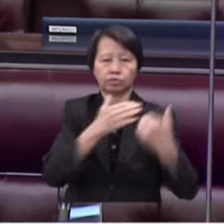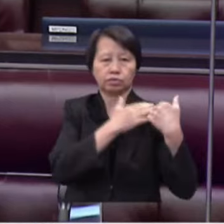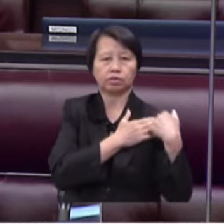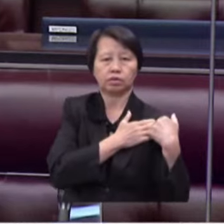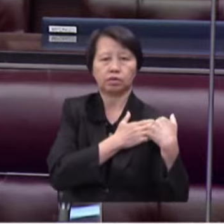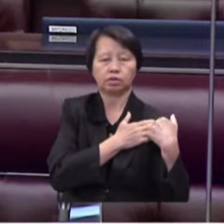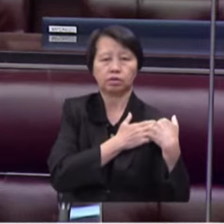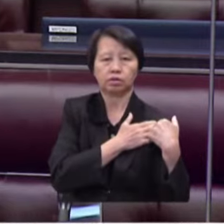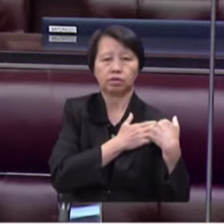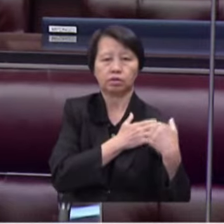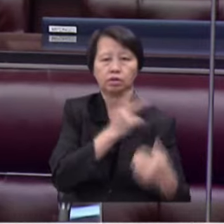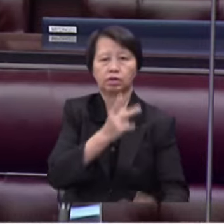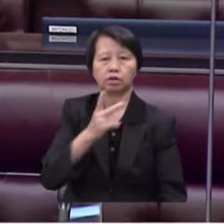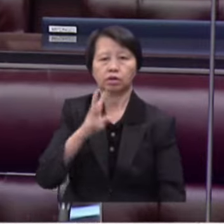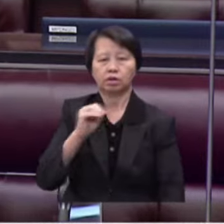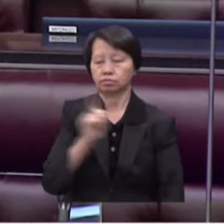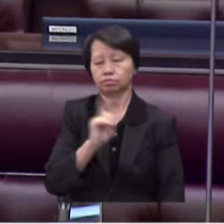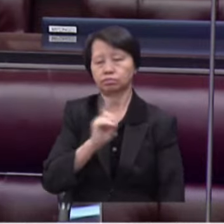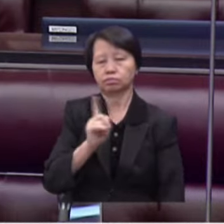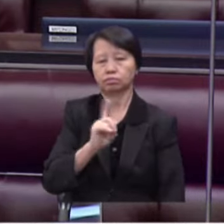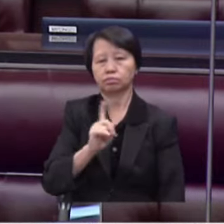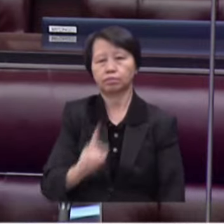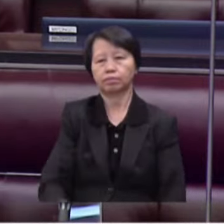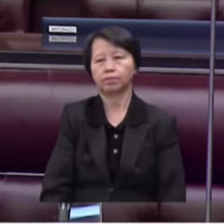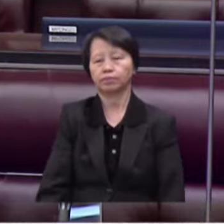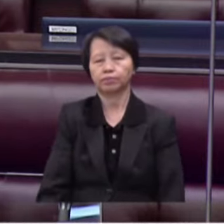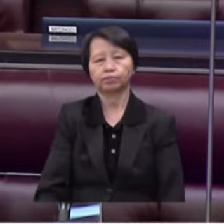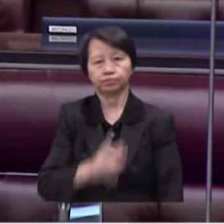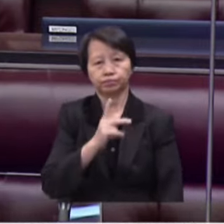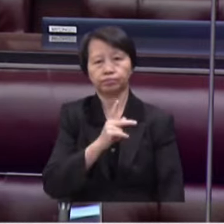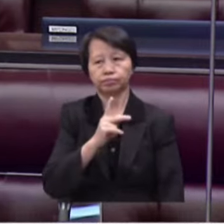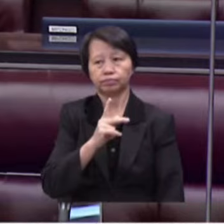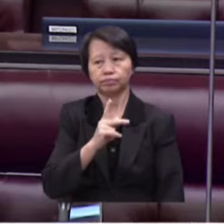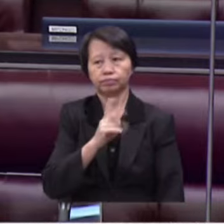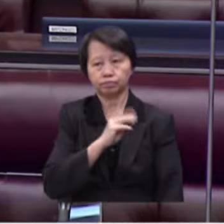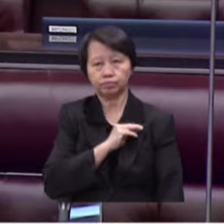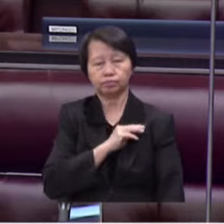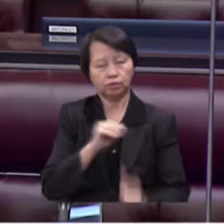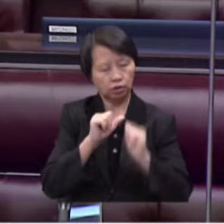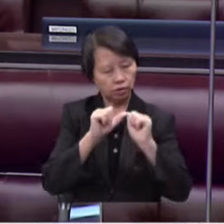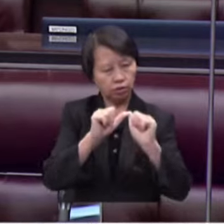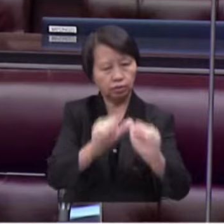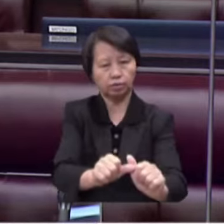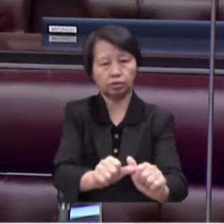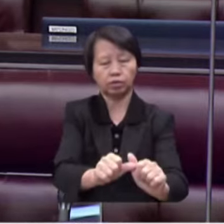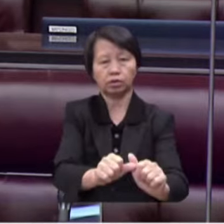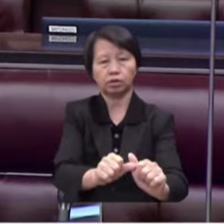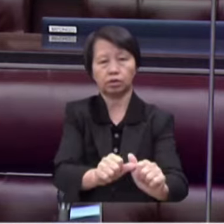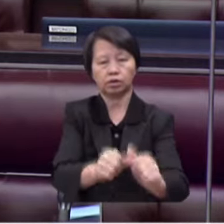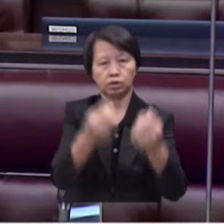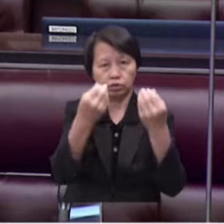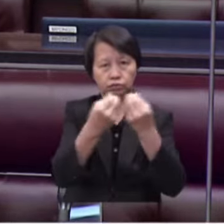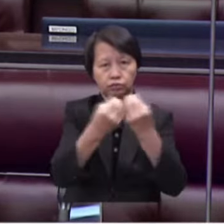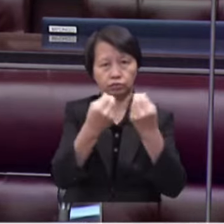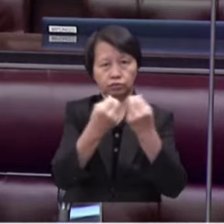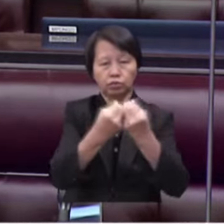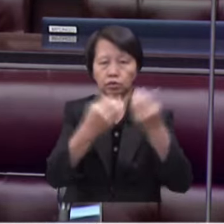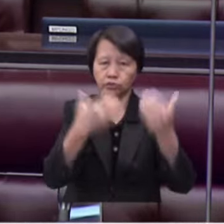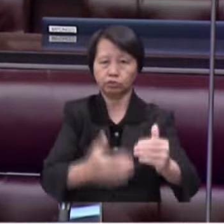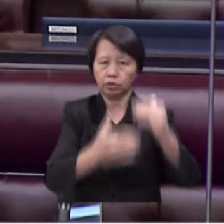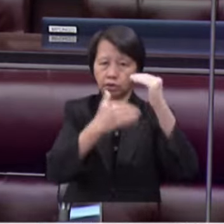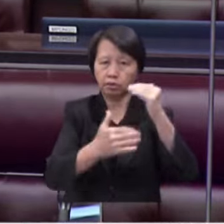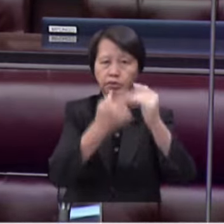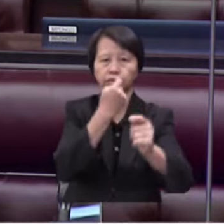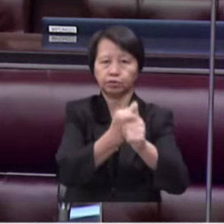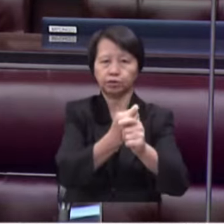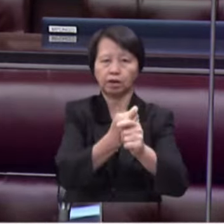ataupun kuasa yang ada pada kemudian akan terus kekal jumlah yang telah kita